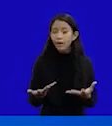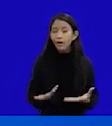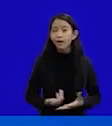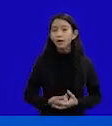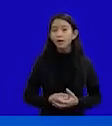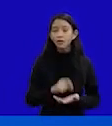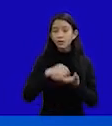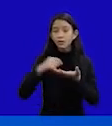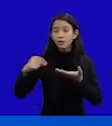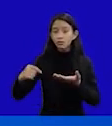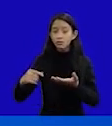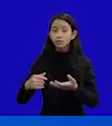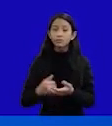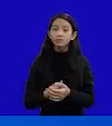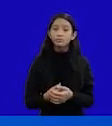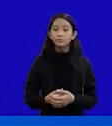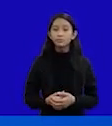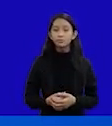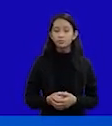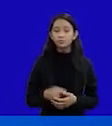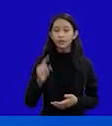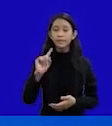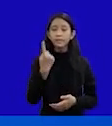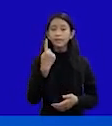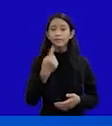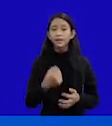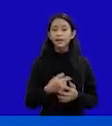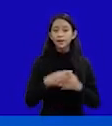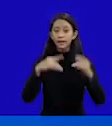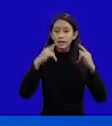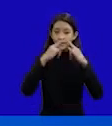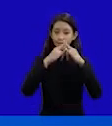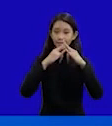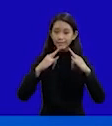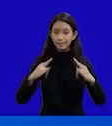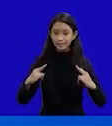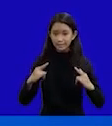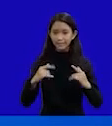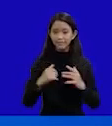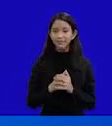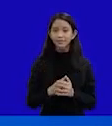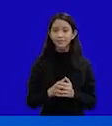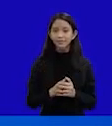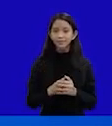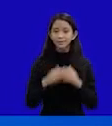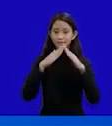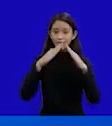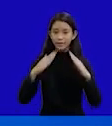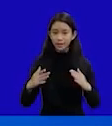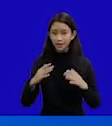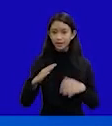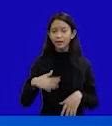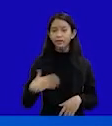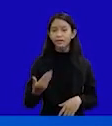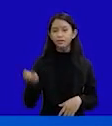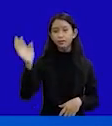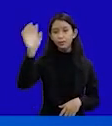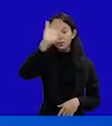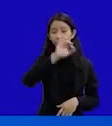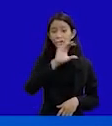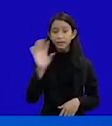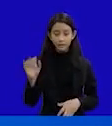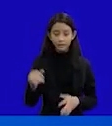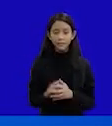sekolah itu boleh dibuka ketidak yang pertama adalah Pemda nya sendiri tenda atau dalam situasi yang lain